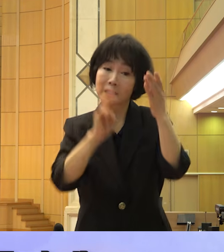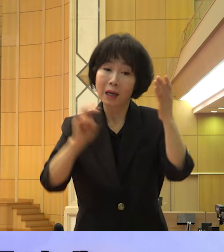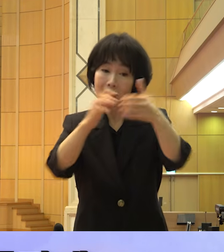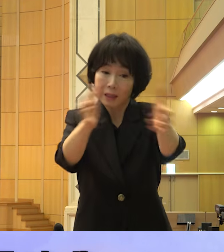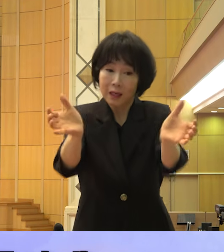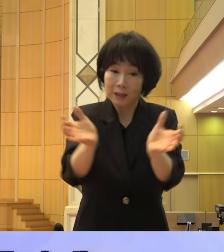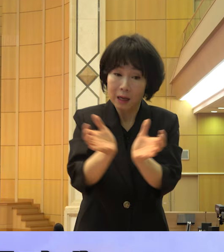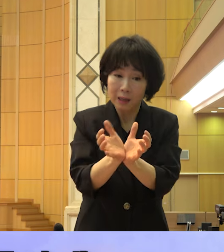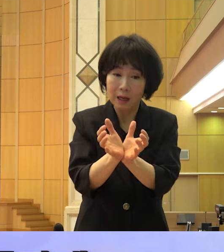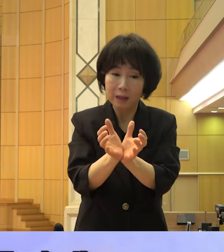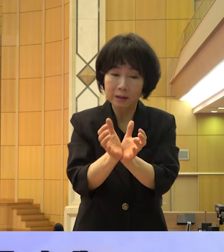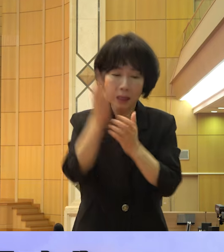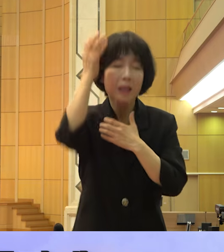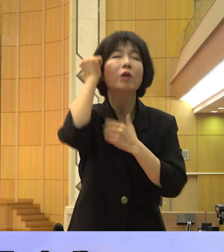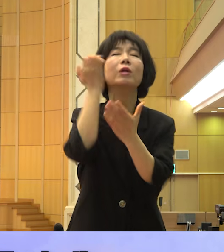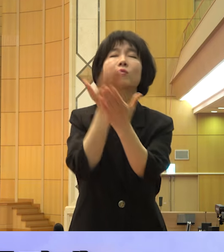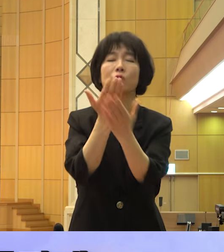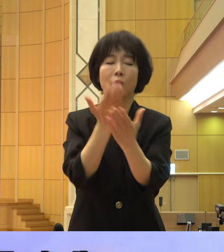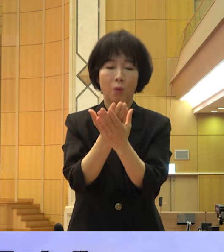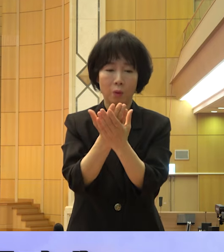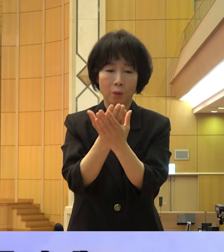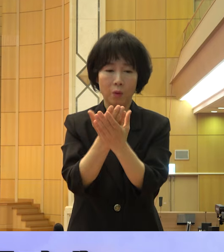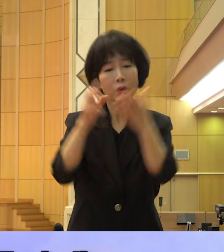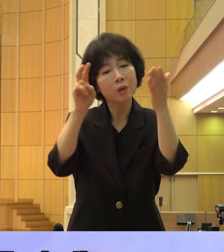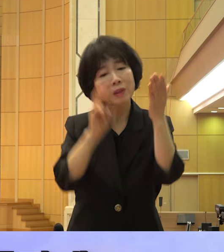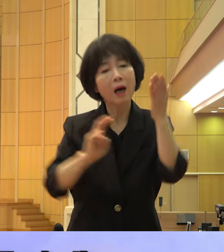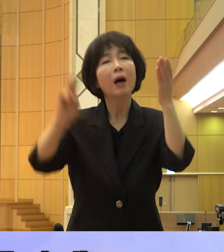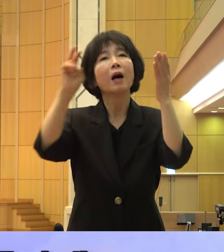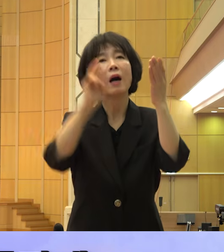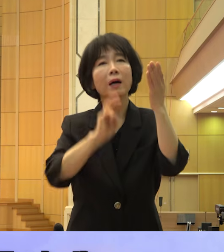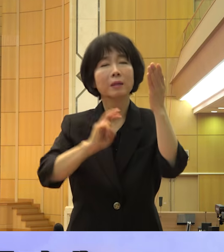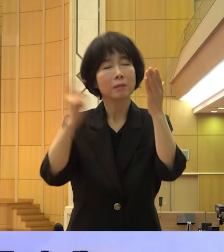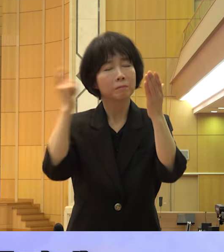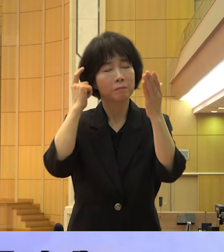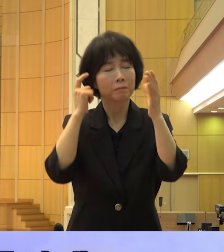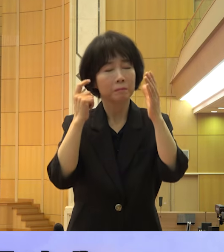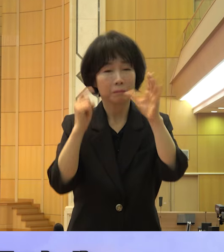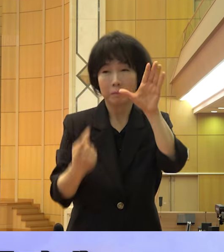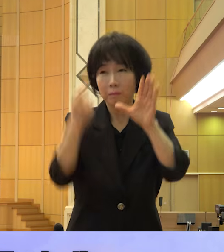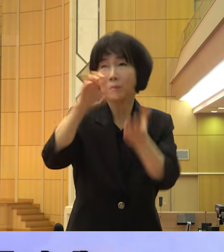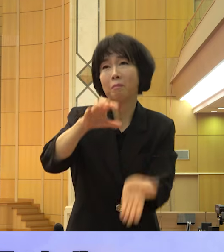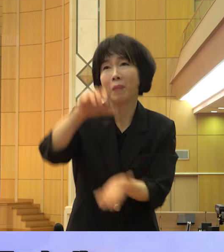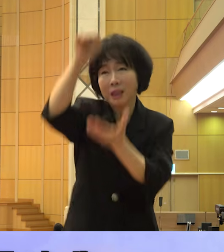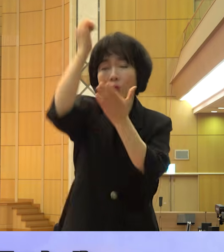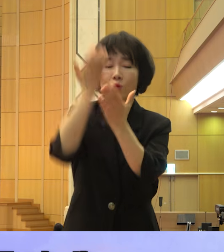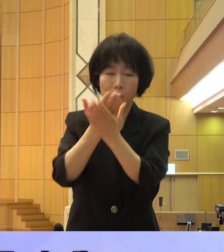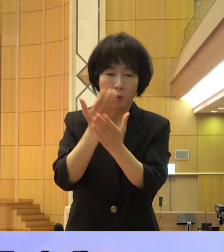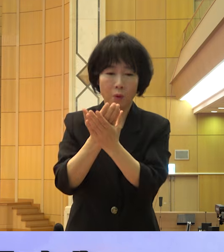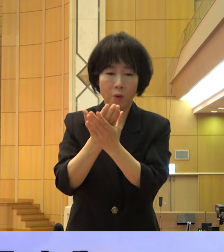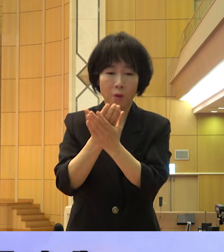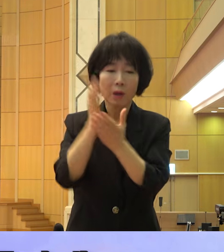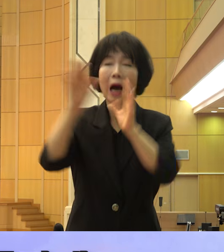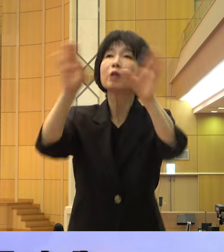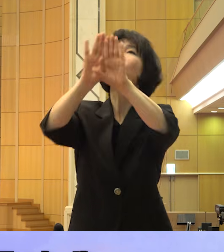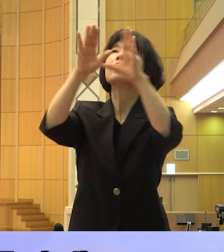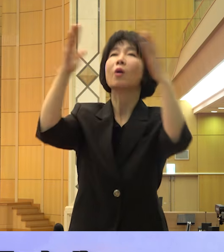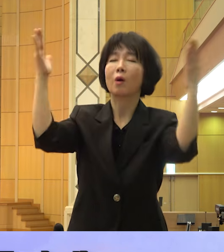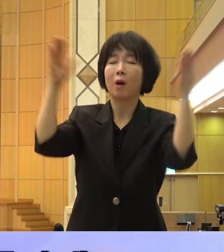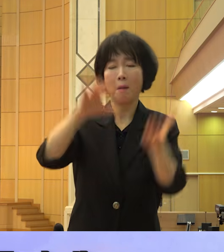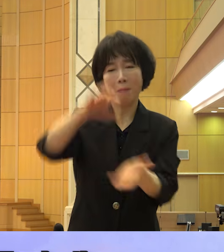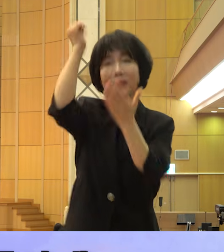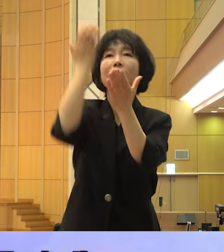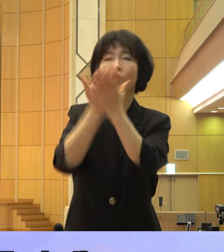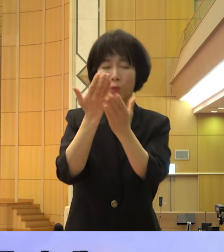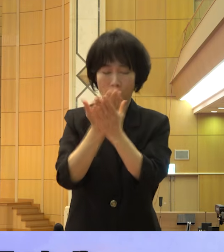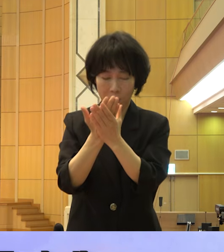찬양하는 찬양대를 기억하여 주시옵시고, 심령에서 우러나오는 찬양으로 올려드리오니 하늘 문을 여시고